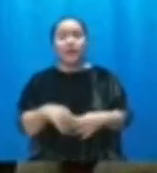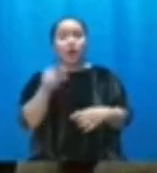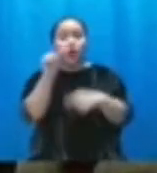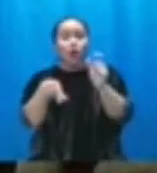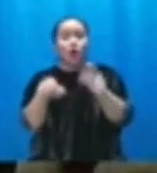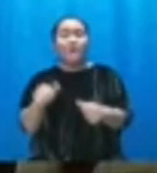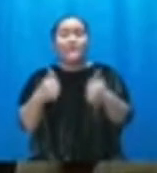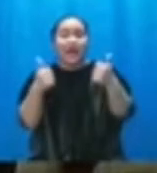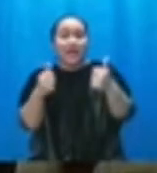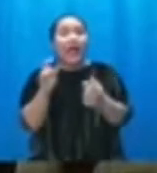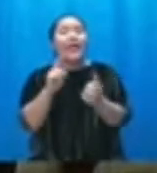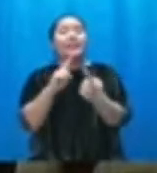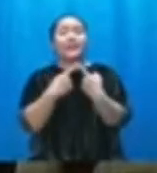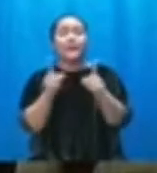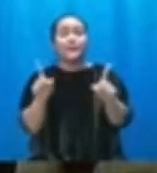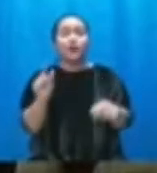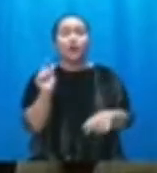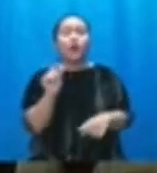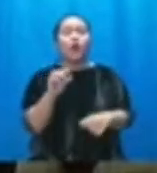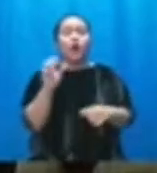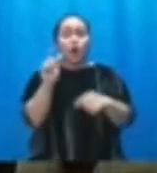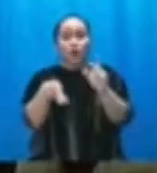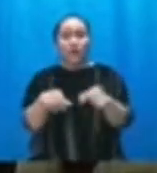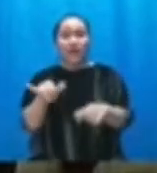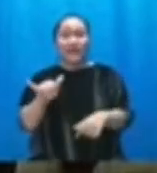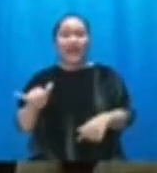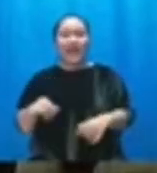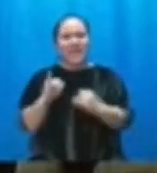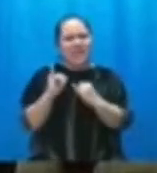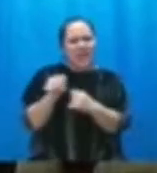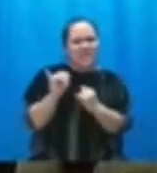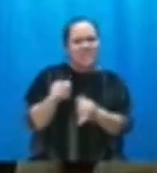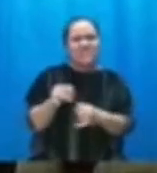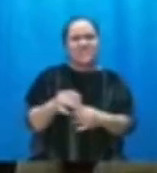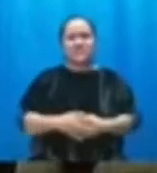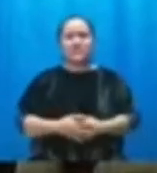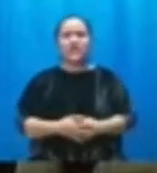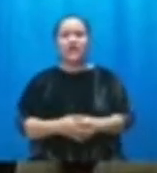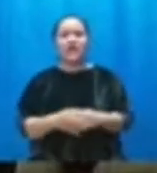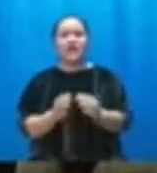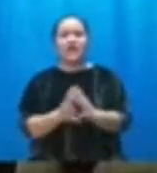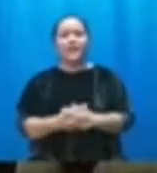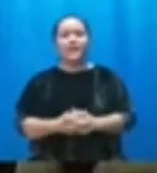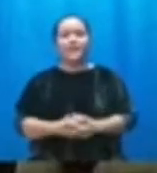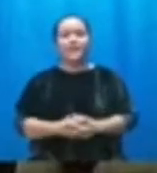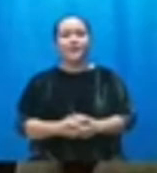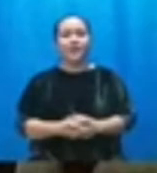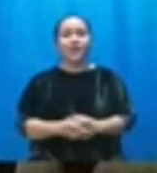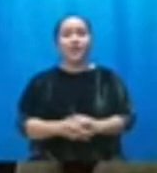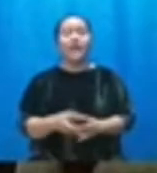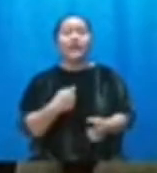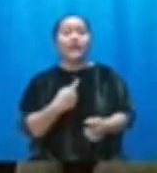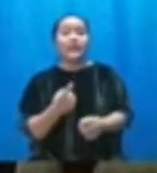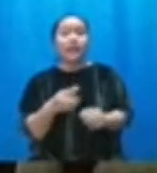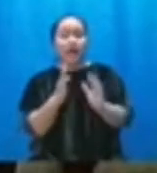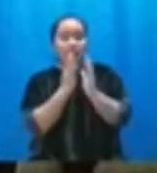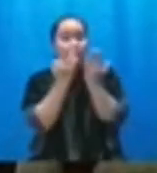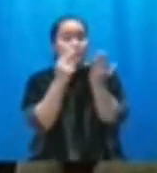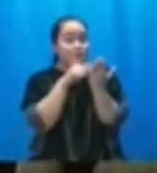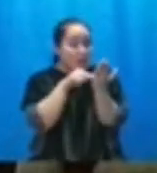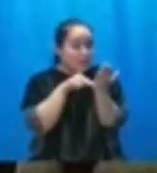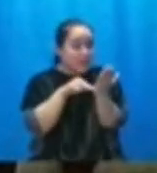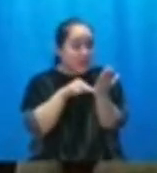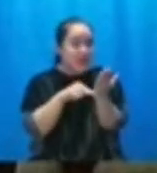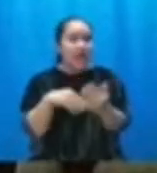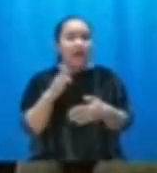ia tidak hanya mencari orang jauh tetapi juga orang yang najis yang kamu katakan kafir itu bahkan kita baca di dalam Injil juga